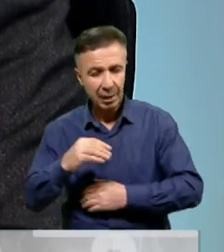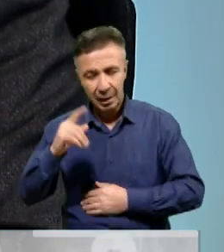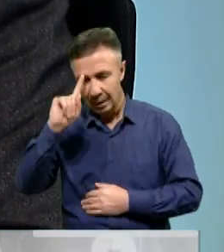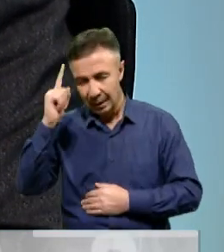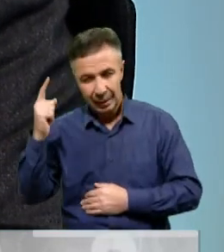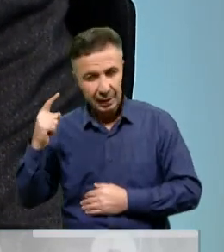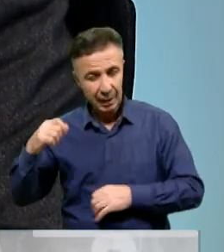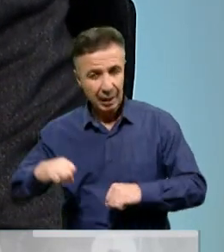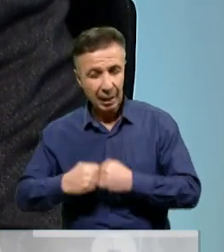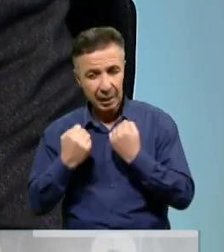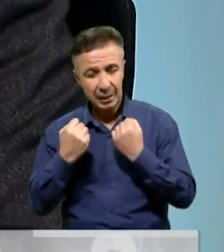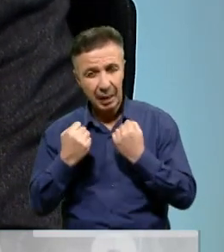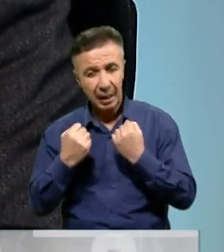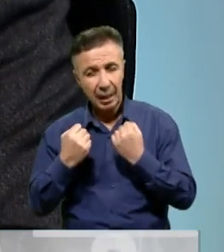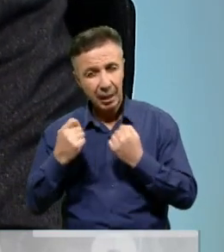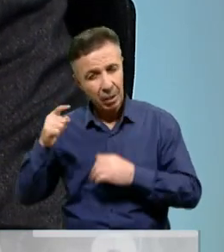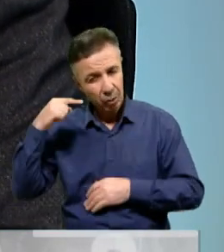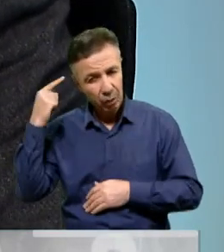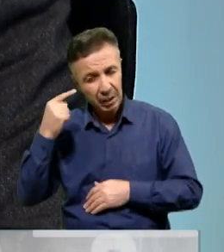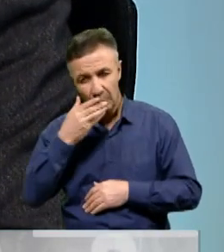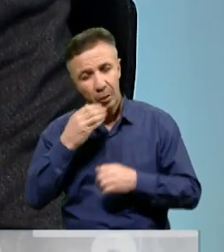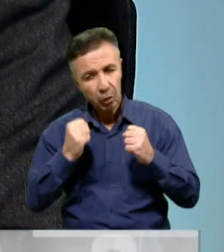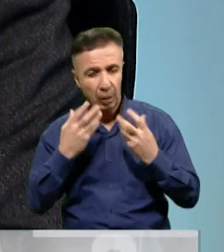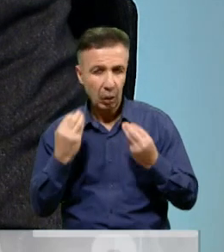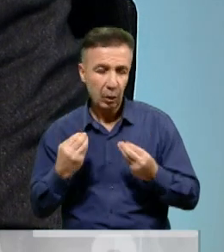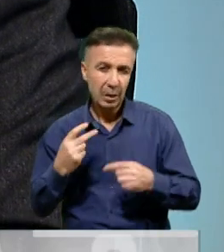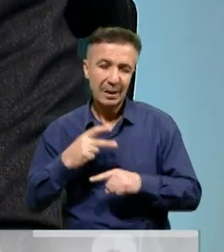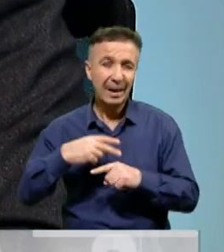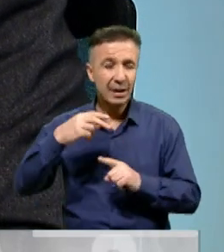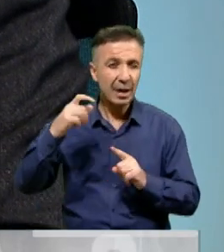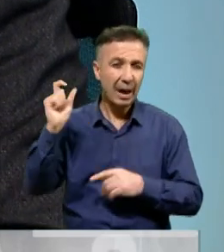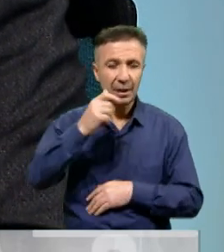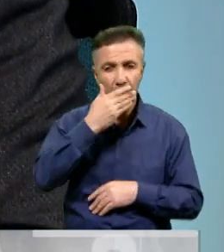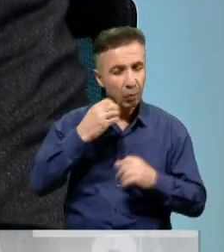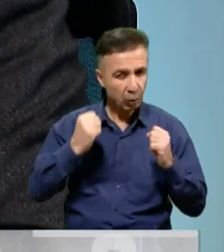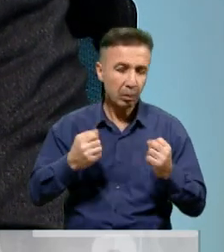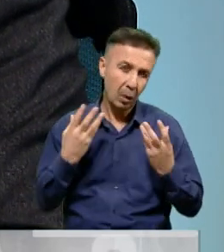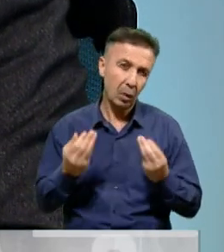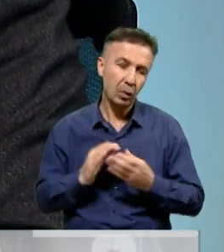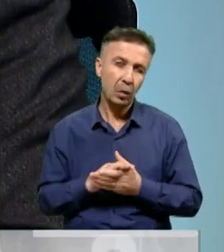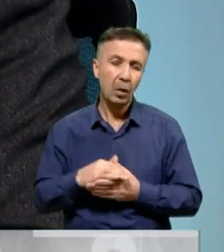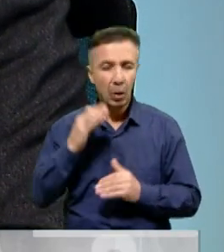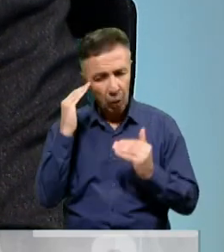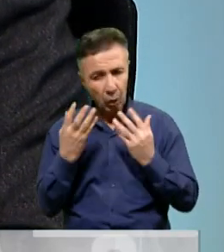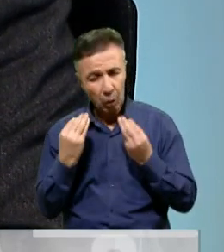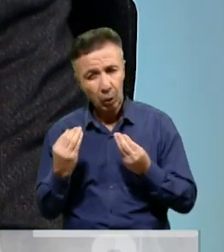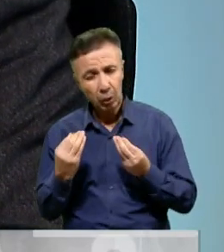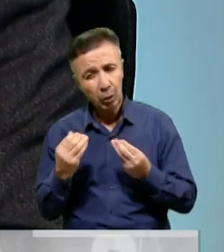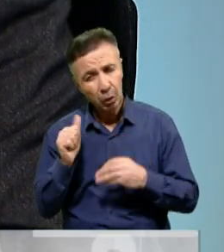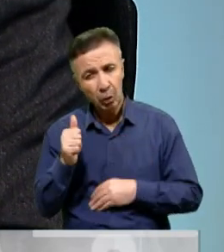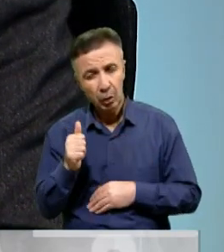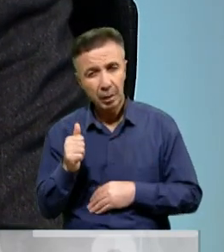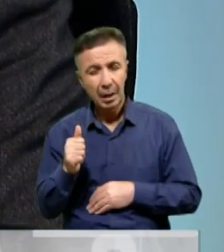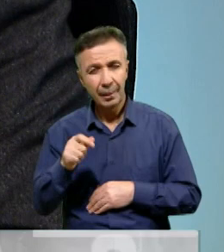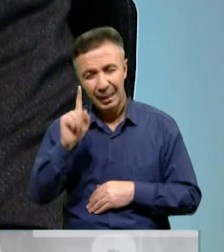niyetiyle oruçlar tutulabilir. Zilhicce ayında tutulabilir. Yani müsait olduğu gün ilk evvel